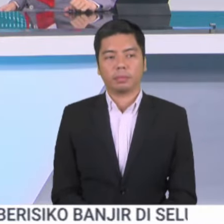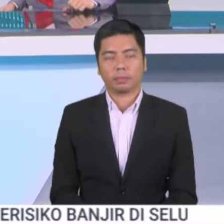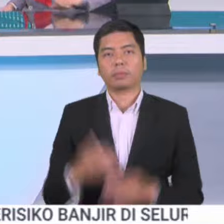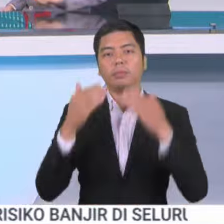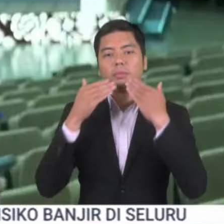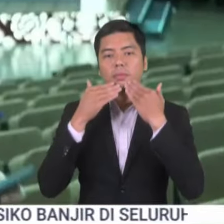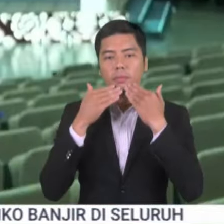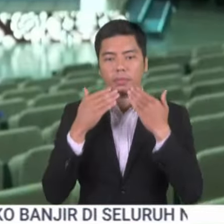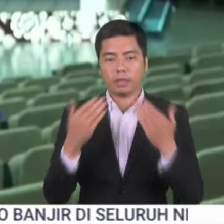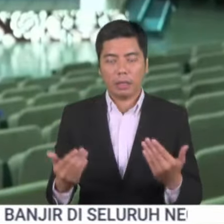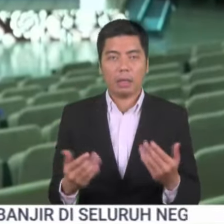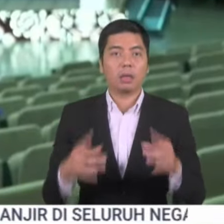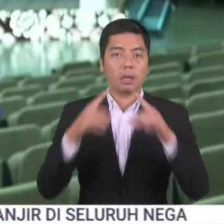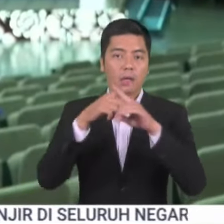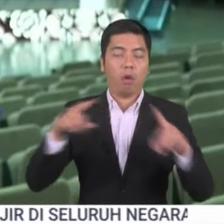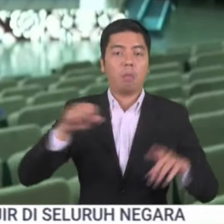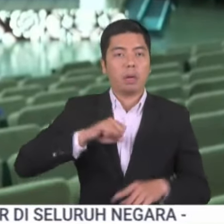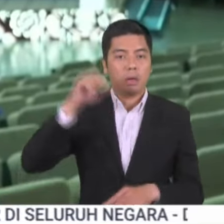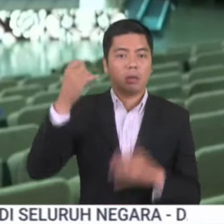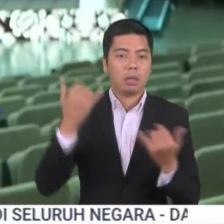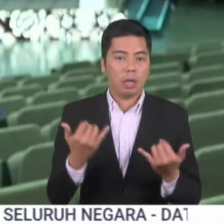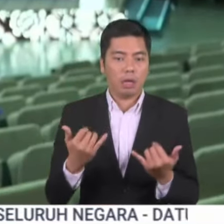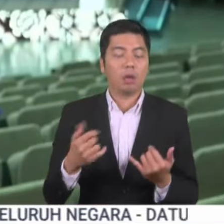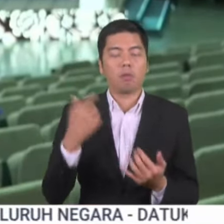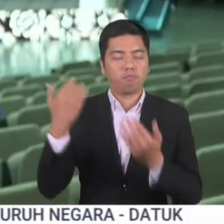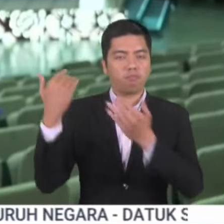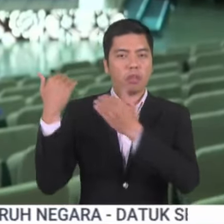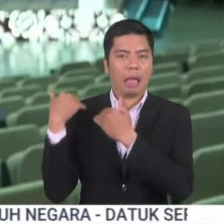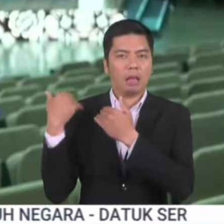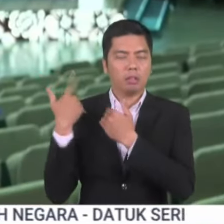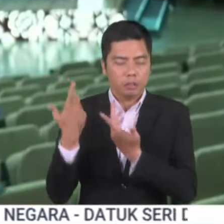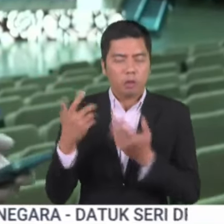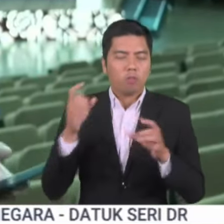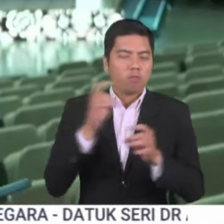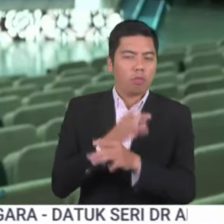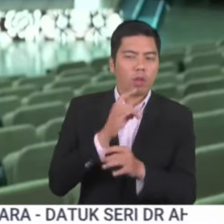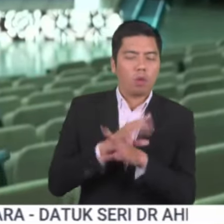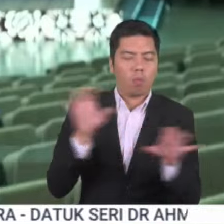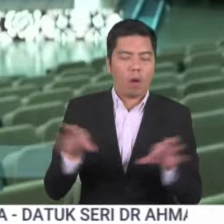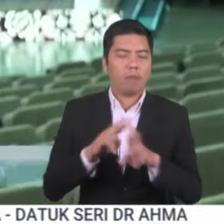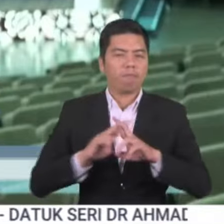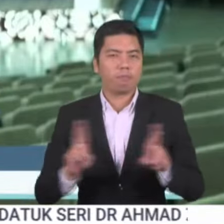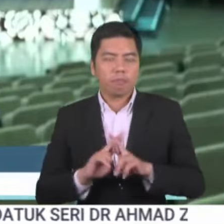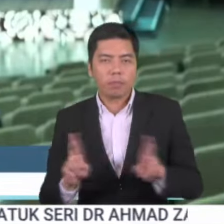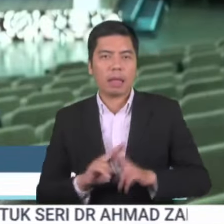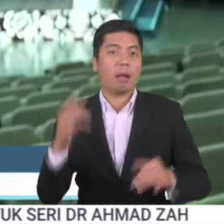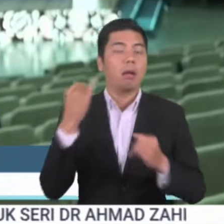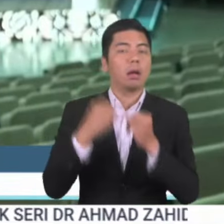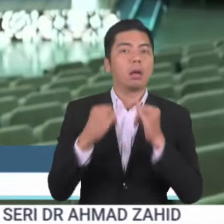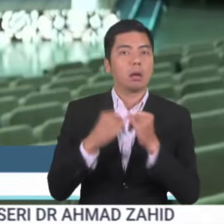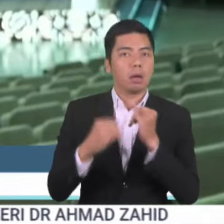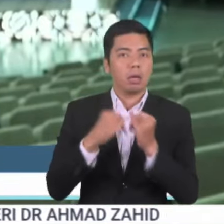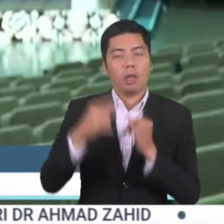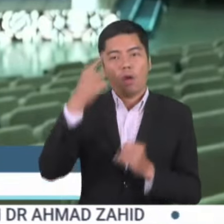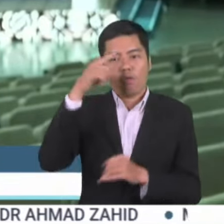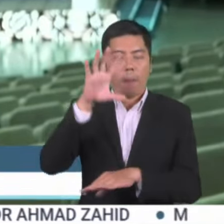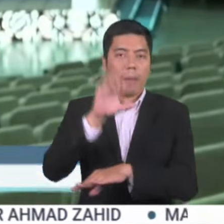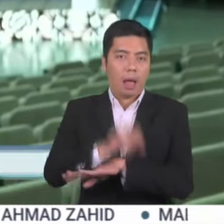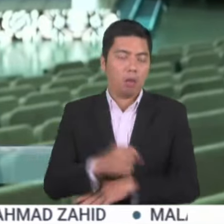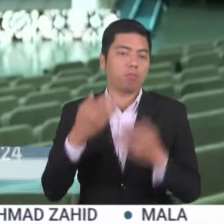Terima kasih. Baik, di Dewan Merdeka ini, para-para petugas sedang giat melakukan persiapan-persiapan terakhir menjelang